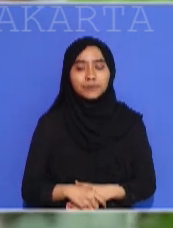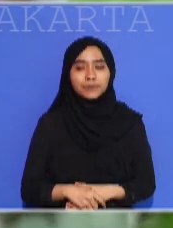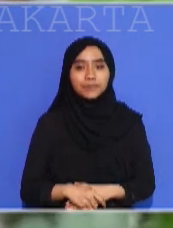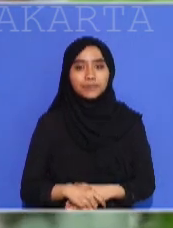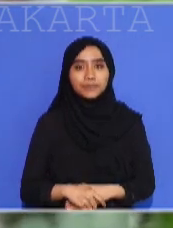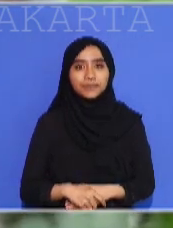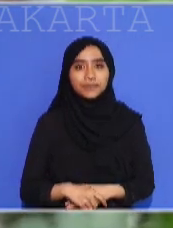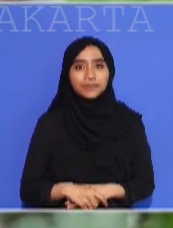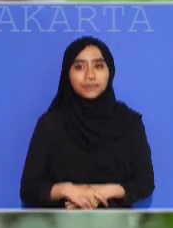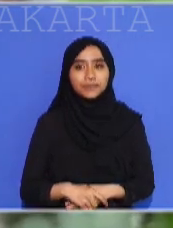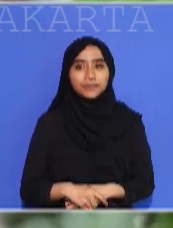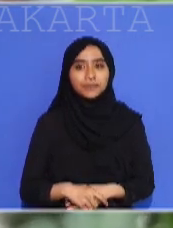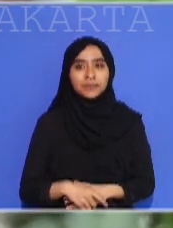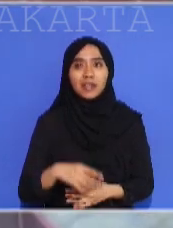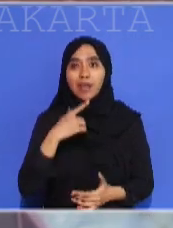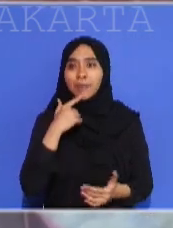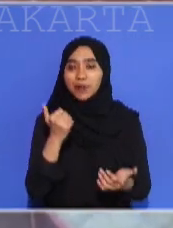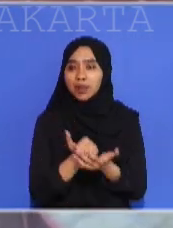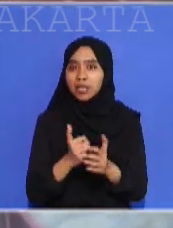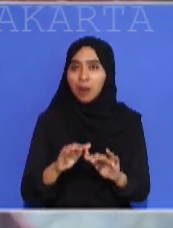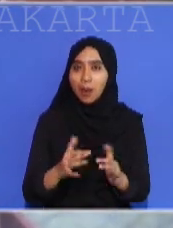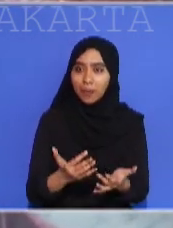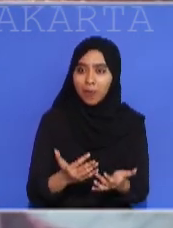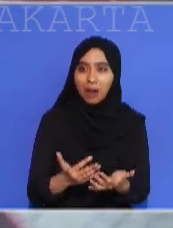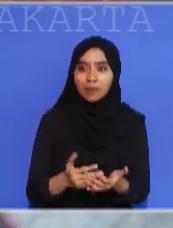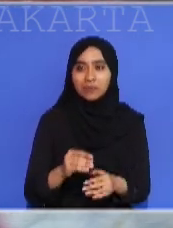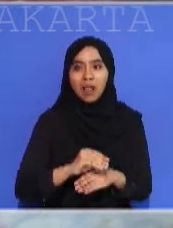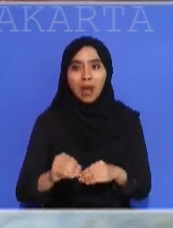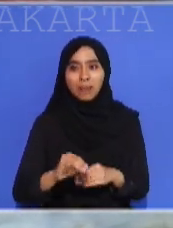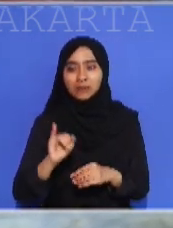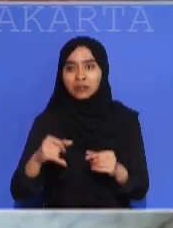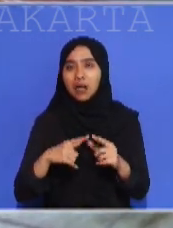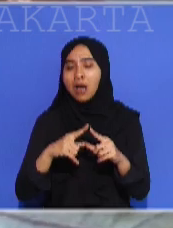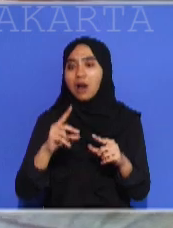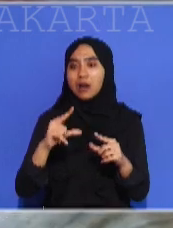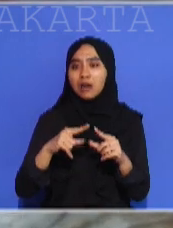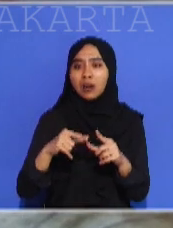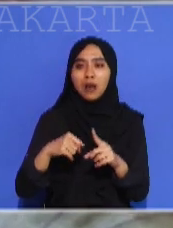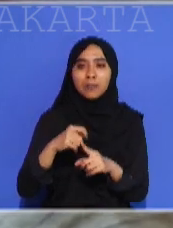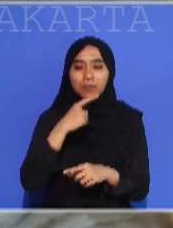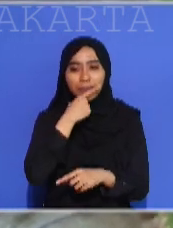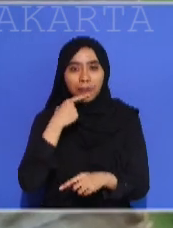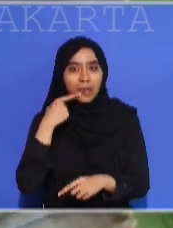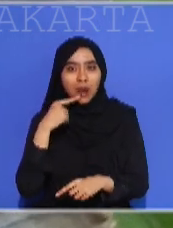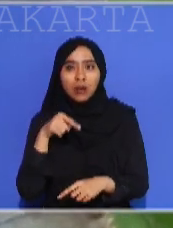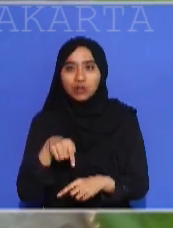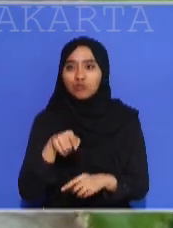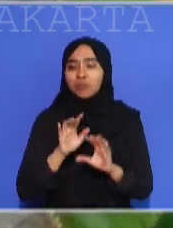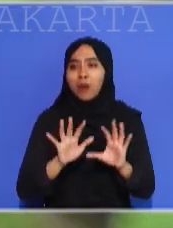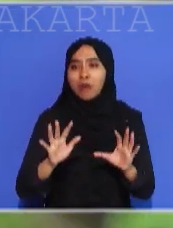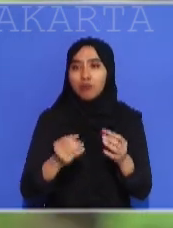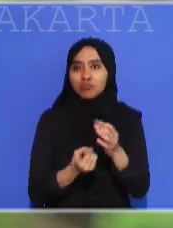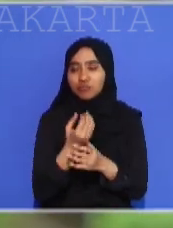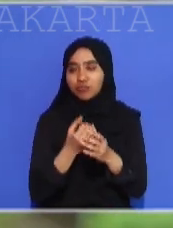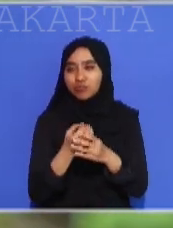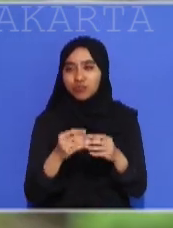herbal kadosaten men wujudun taneman jar abr singan taneman jar abrit kahuh pekwisan